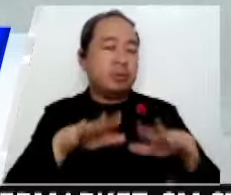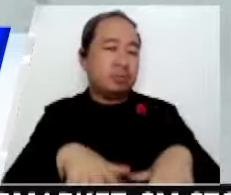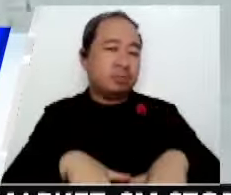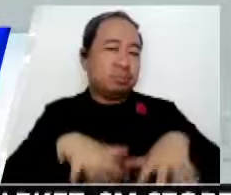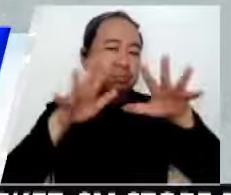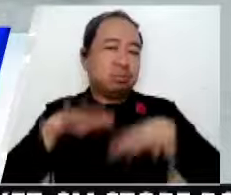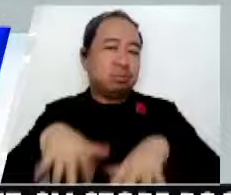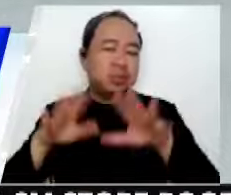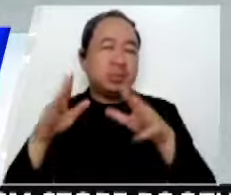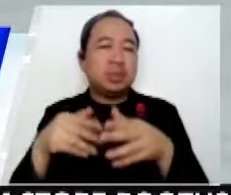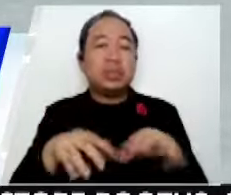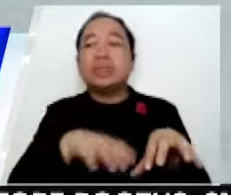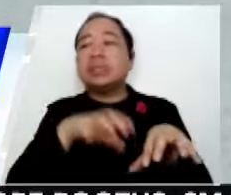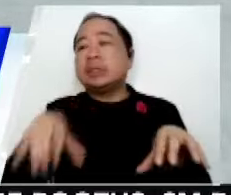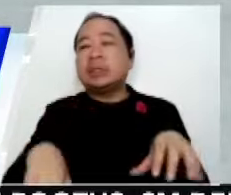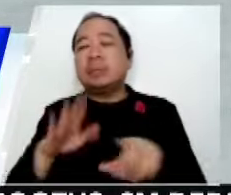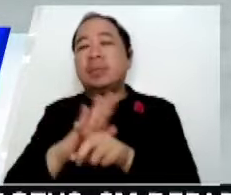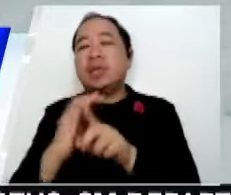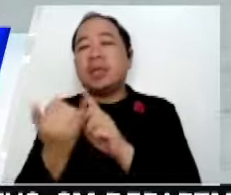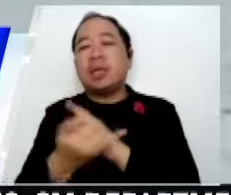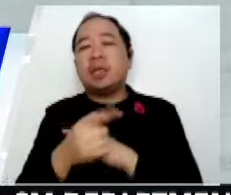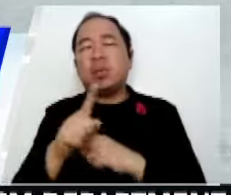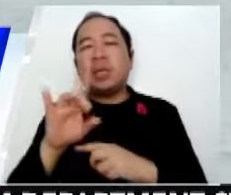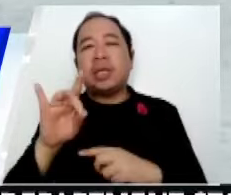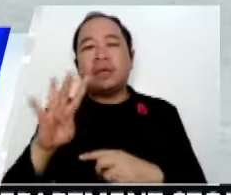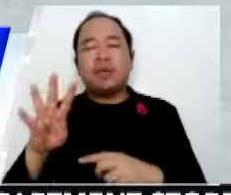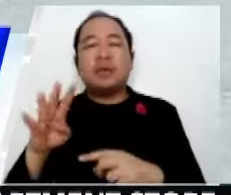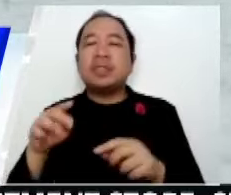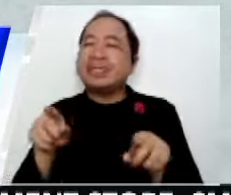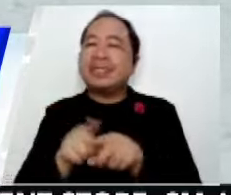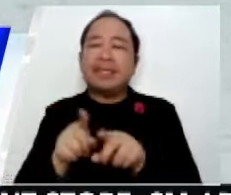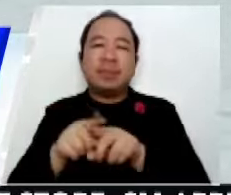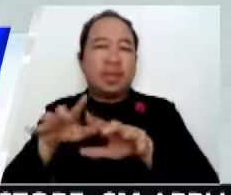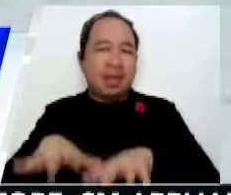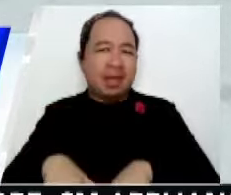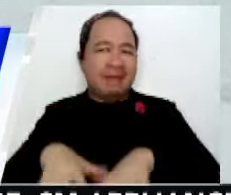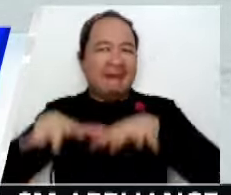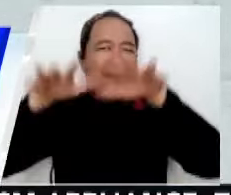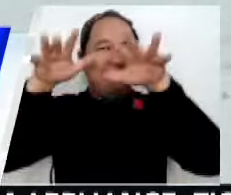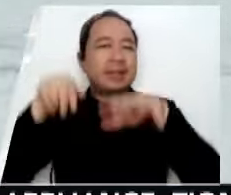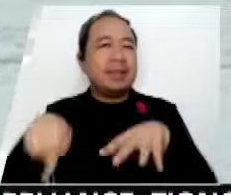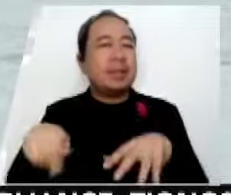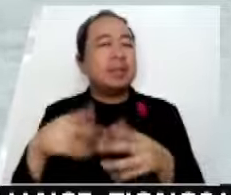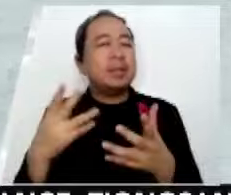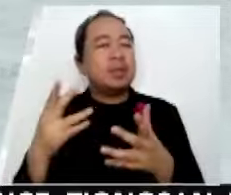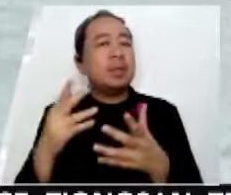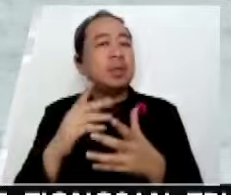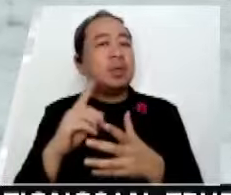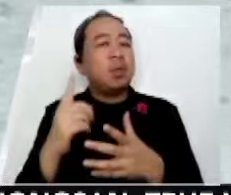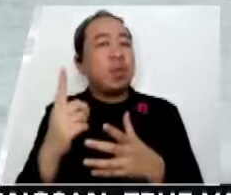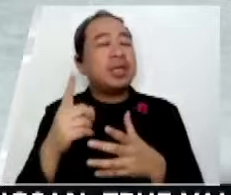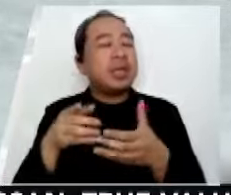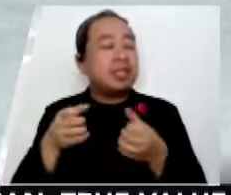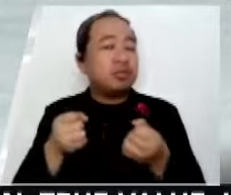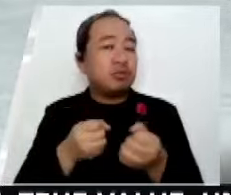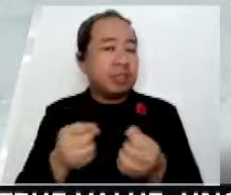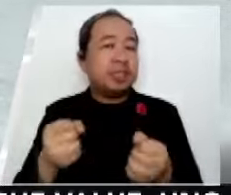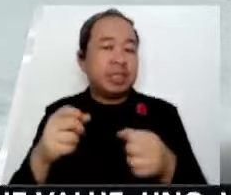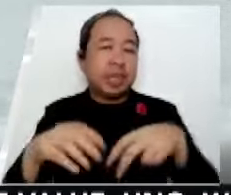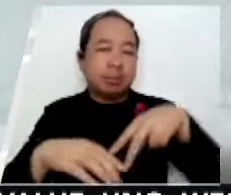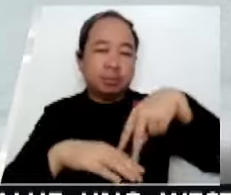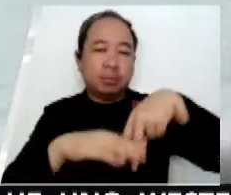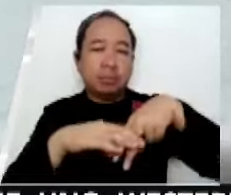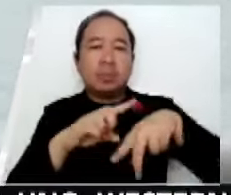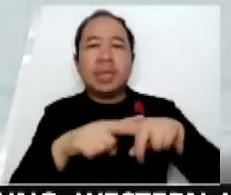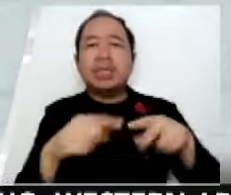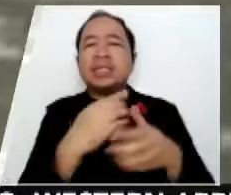barangay 184, mataas din ang tubig baha. Sa St. Peter Street, aabot hanggang hita ang baha pero ang ilang kabataan lumungoy